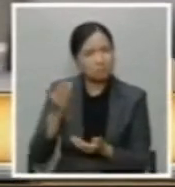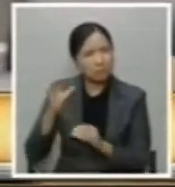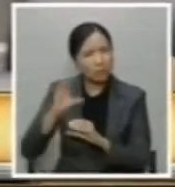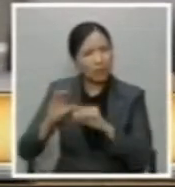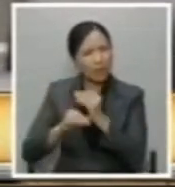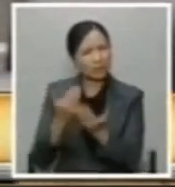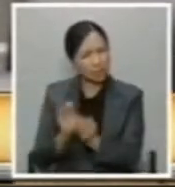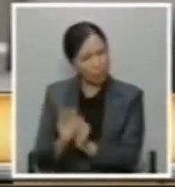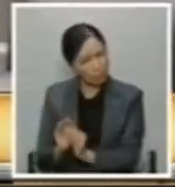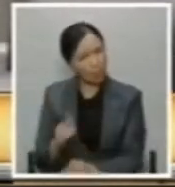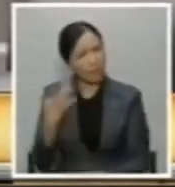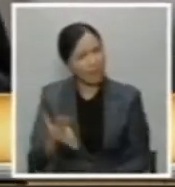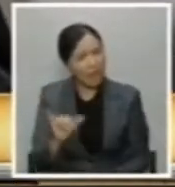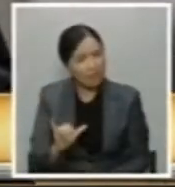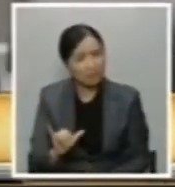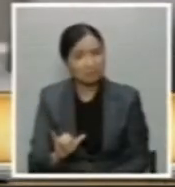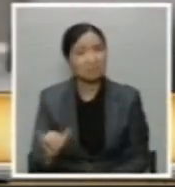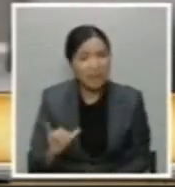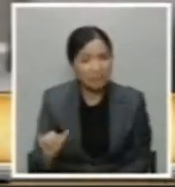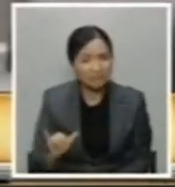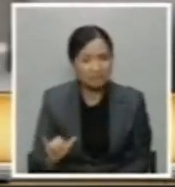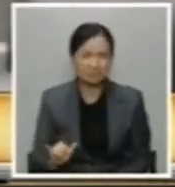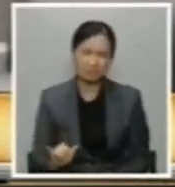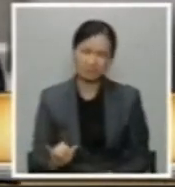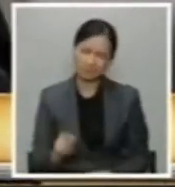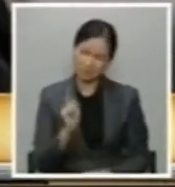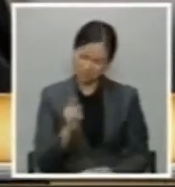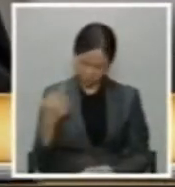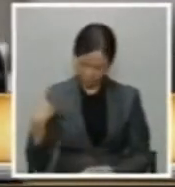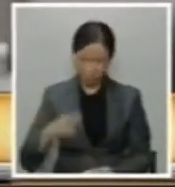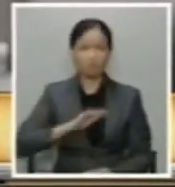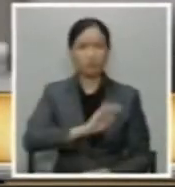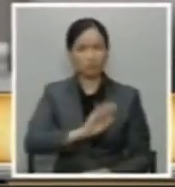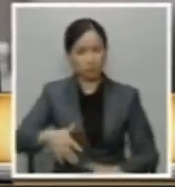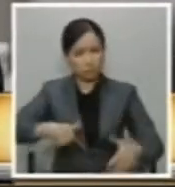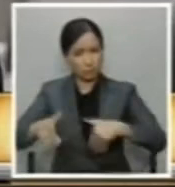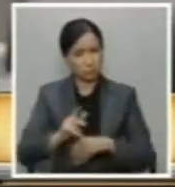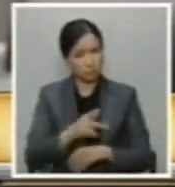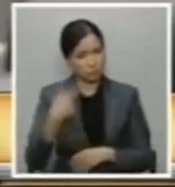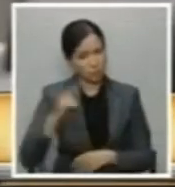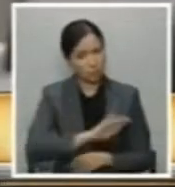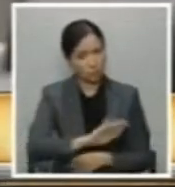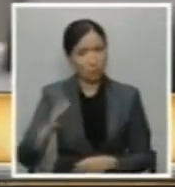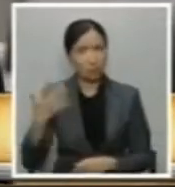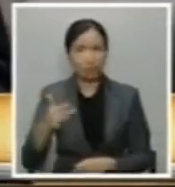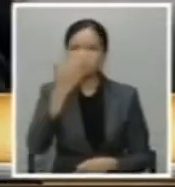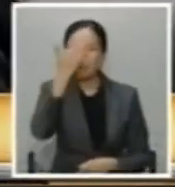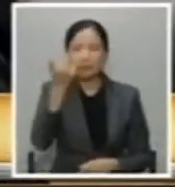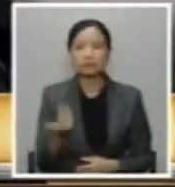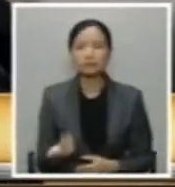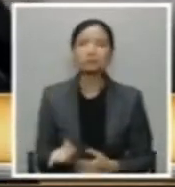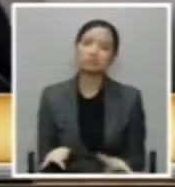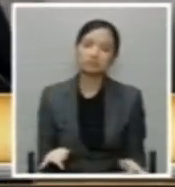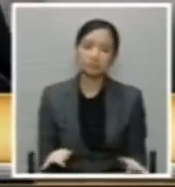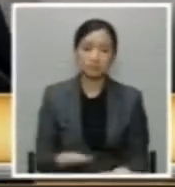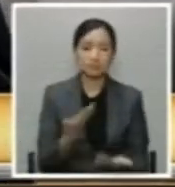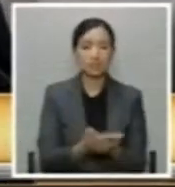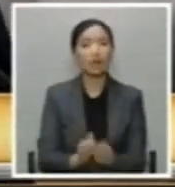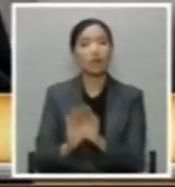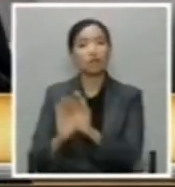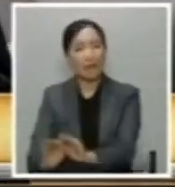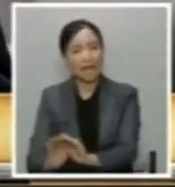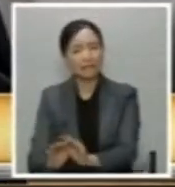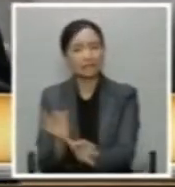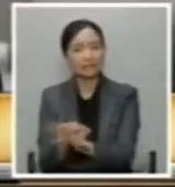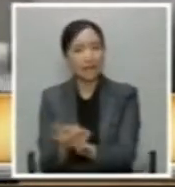าทั้งสิ้นนะครับไม่มีต้นทุนค่าใช้จ่ายอะไรให้กับประชาชนที่ จะเป็นทั้งลูกค้าเงินฝากของ2ธนาค